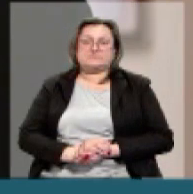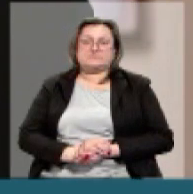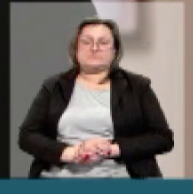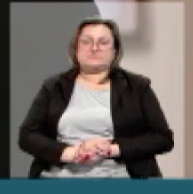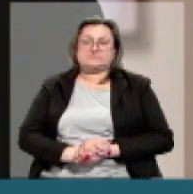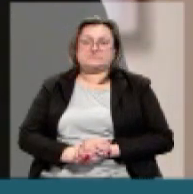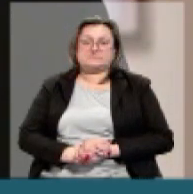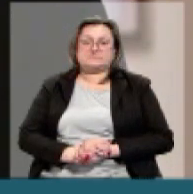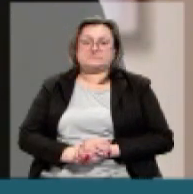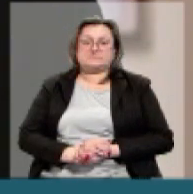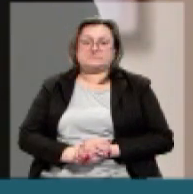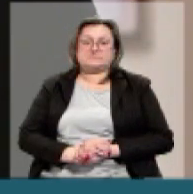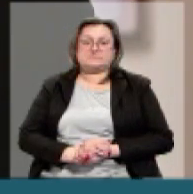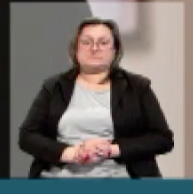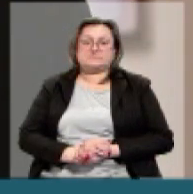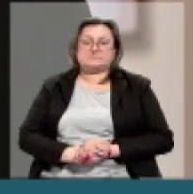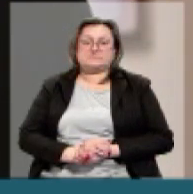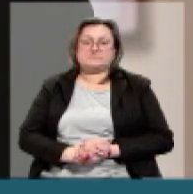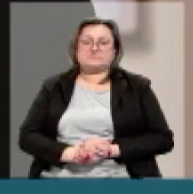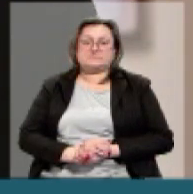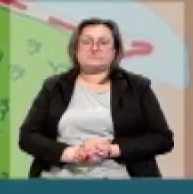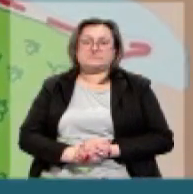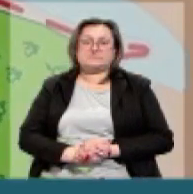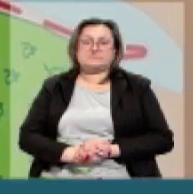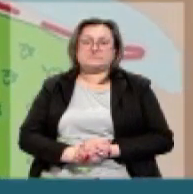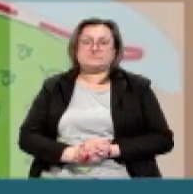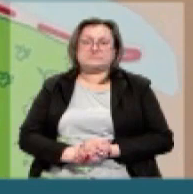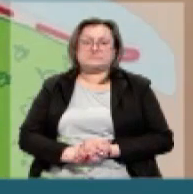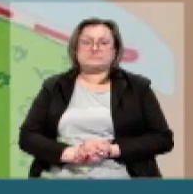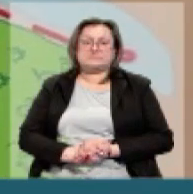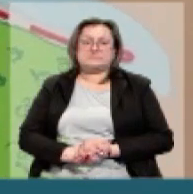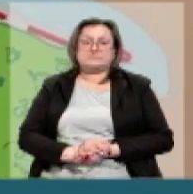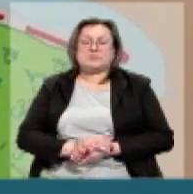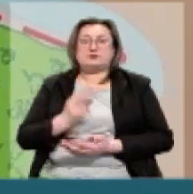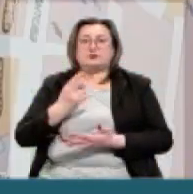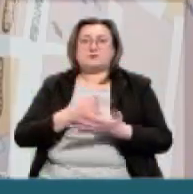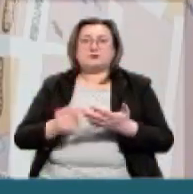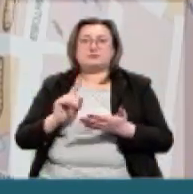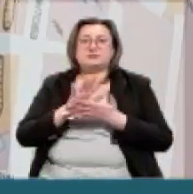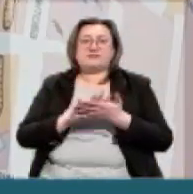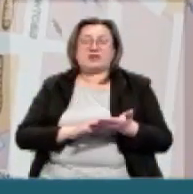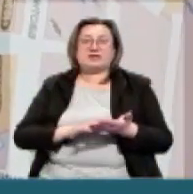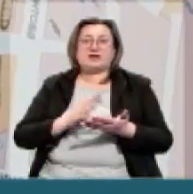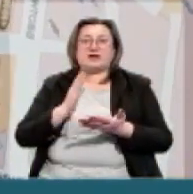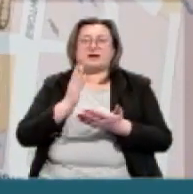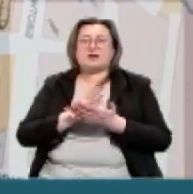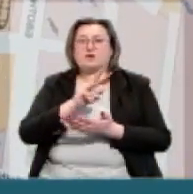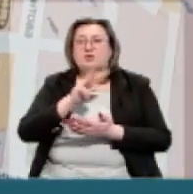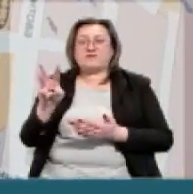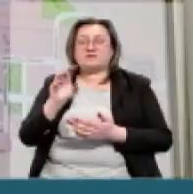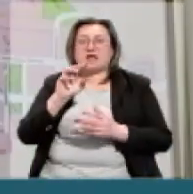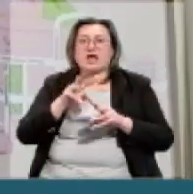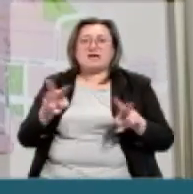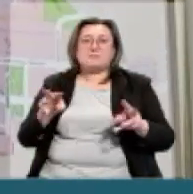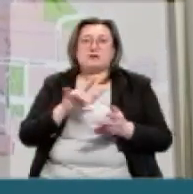жақсарып келеді. Бұдан да жақсы болады деген ойдамыз. Айта өтсек, өтініштер қала әкімдігінің ресми сайтында халық қатысатын